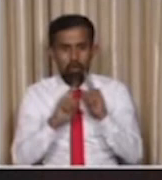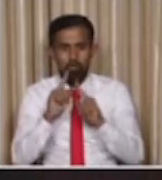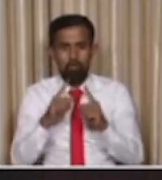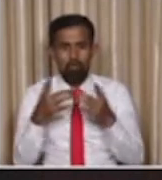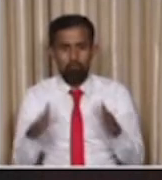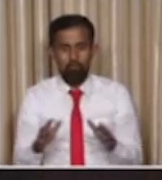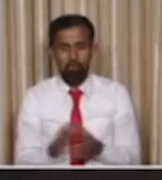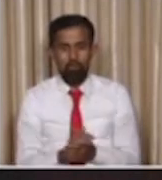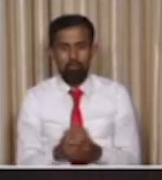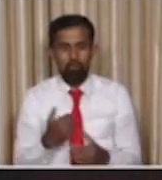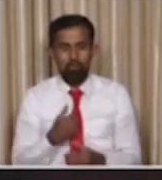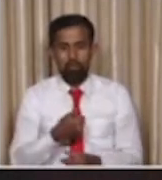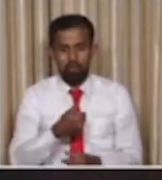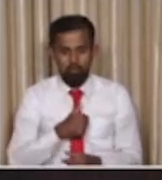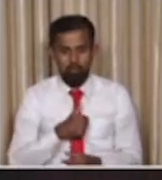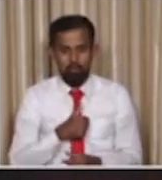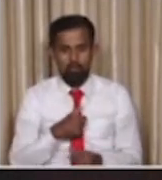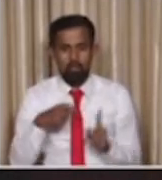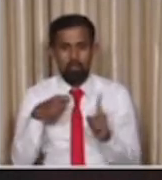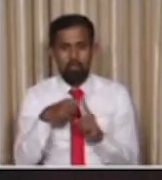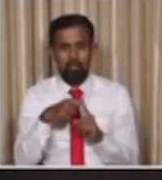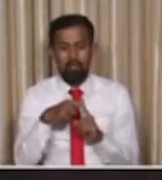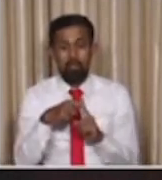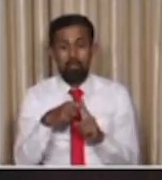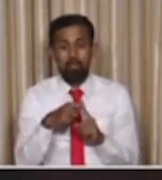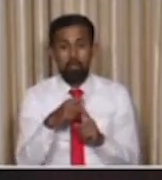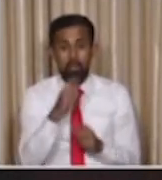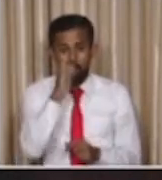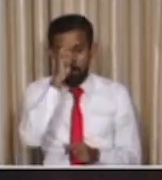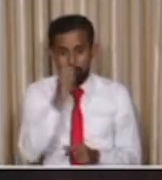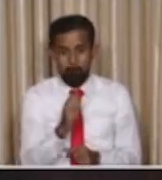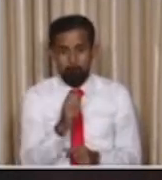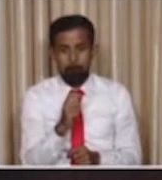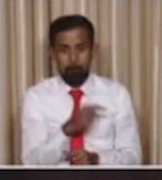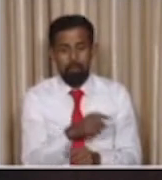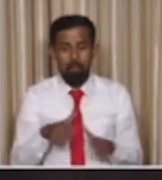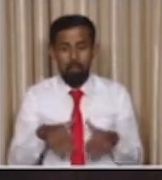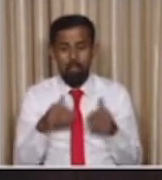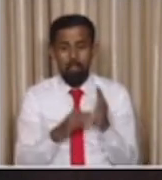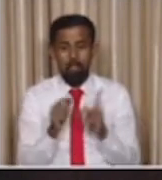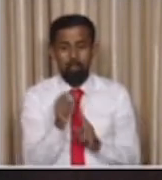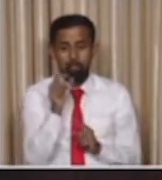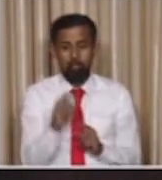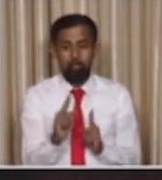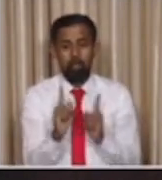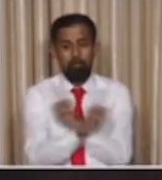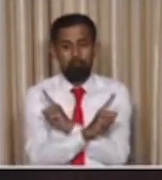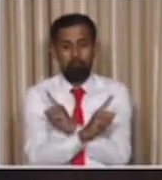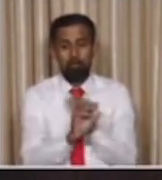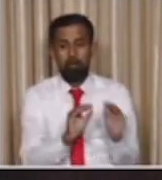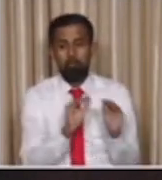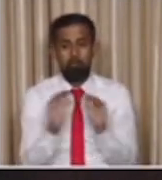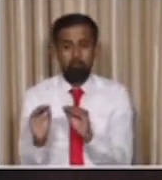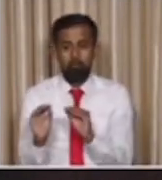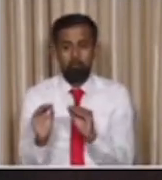කරා අපි කැමති මේ කෙහෙලිය රමුක්කැල්ල ඇමතුමා මේ සෞඛ්‍ය අමාත්‍ය ධුරයෙන් ඉවත් වුණාට පස්සේ